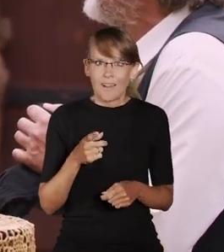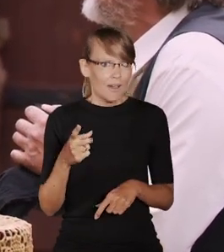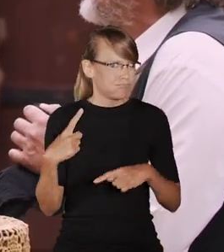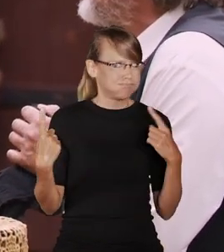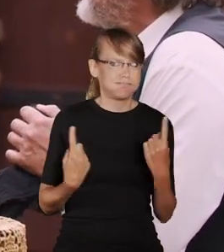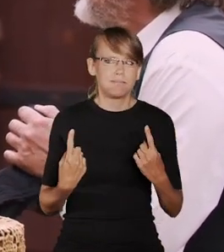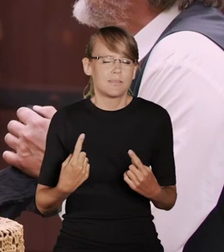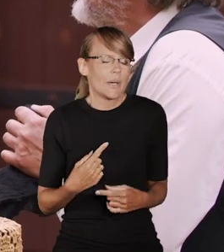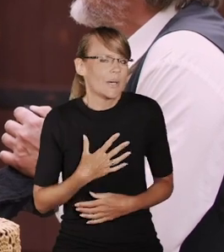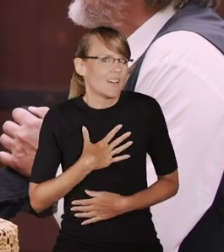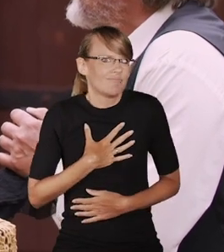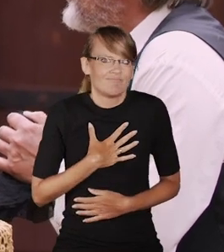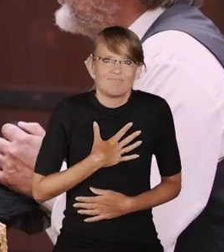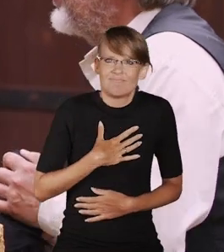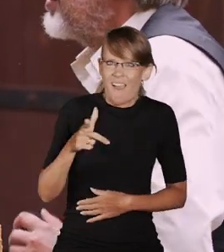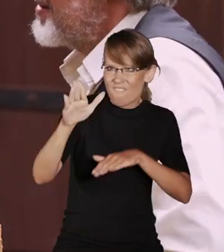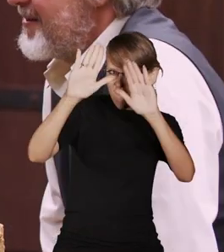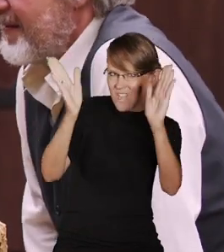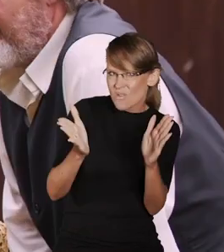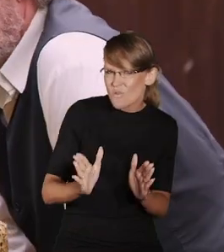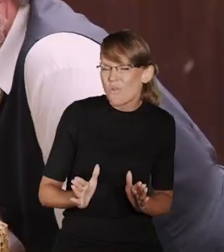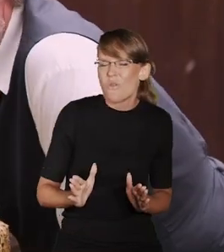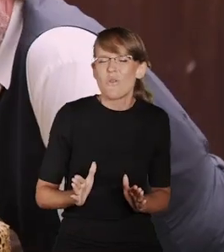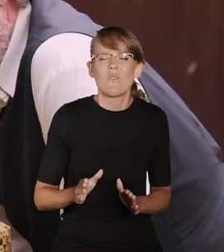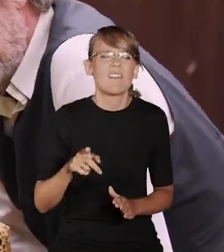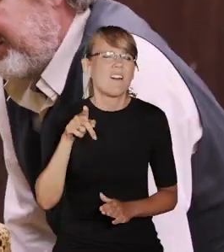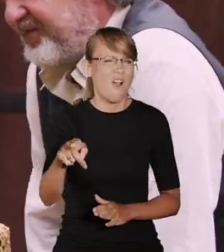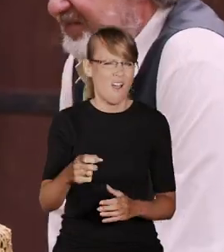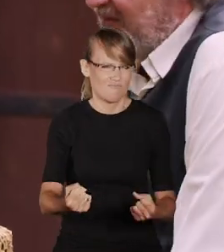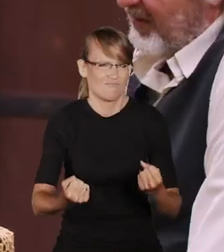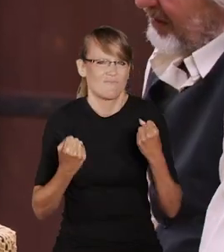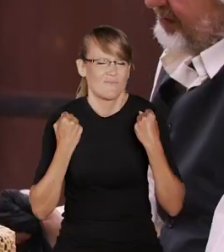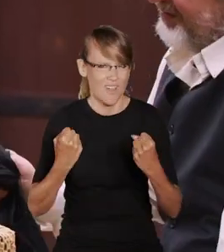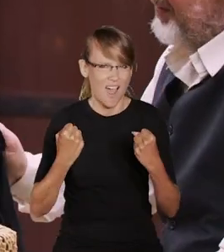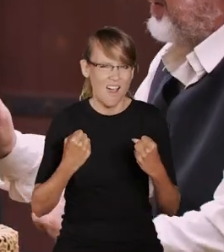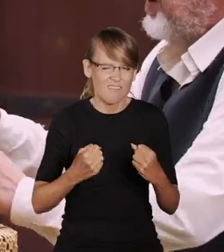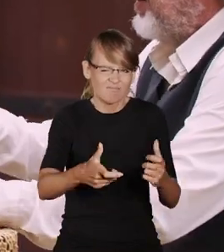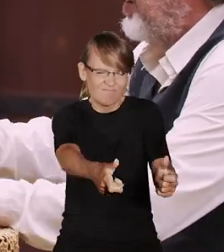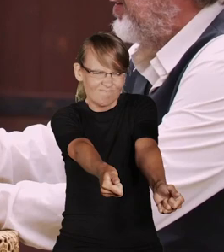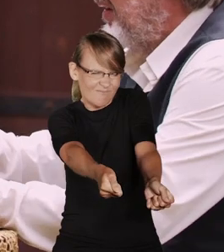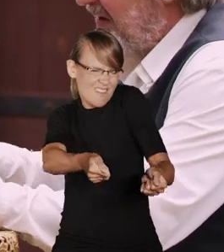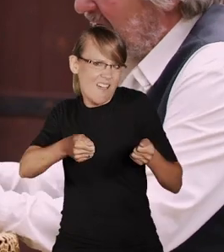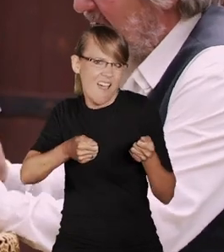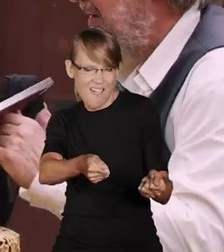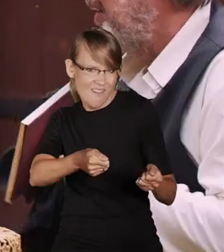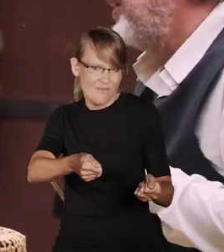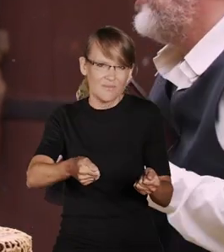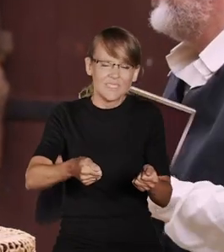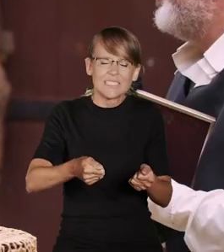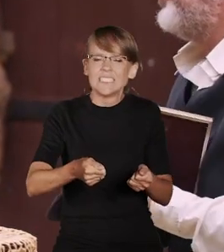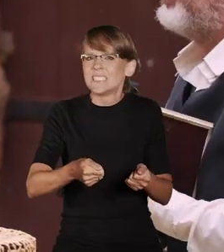On tak lubił Tobiego. A jak cudownie powoził.